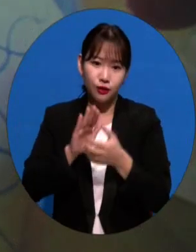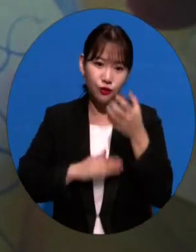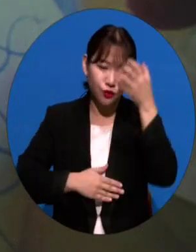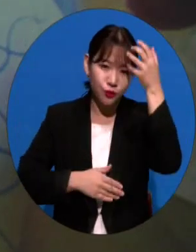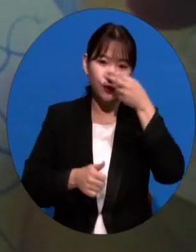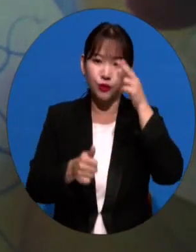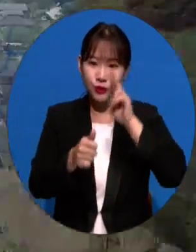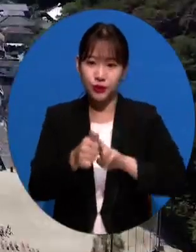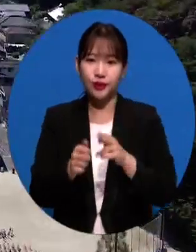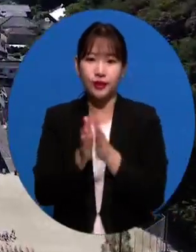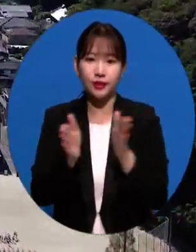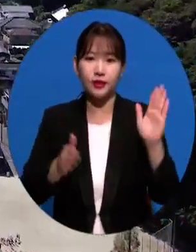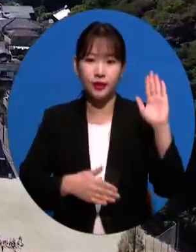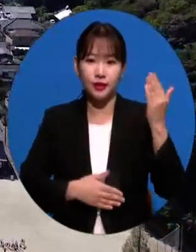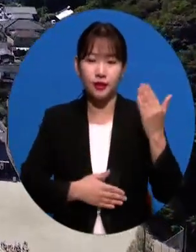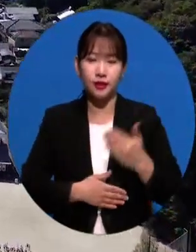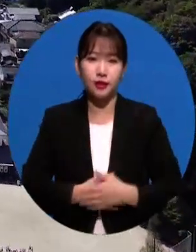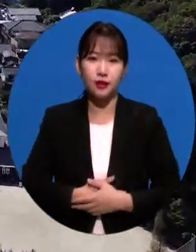기자입니다.